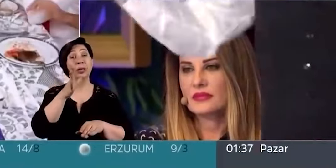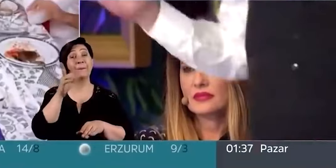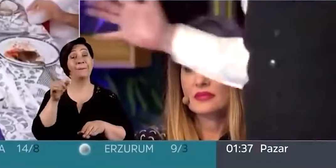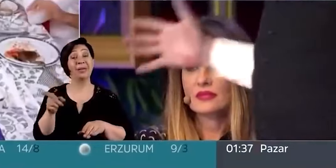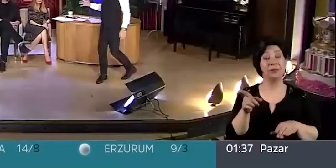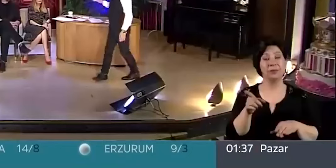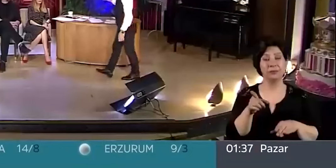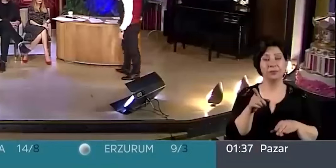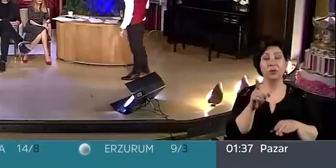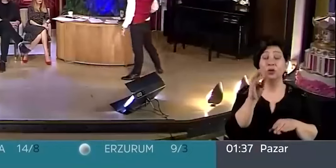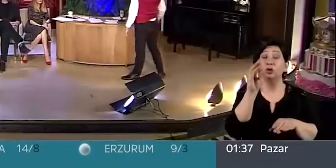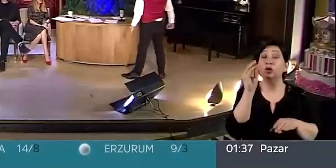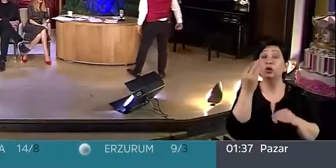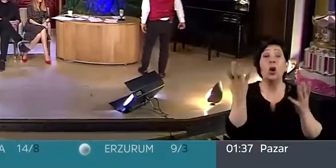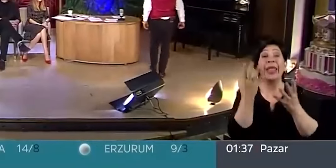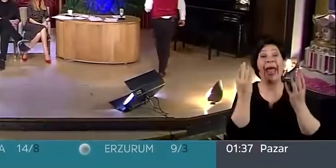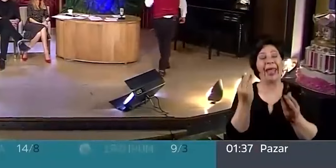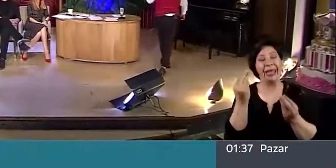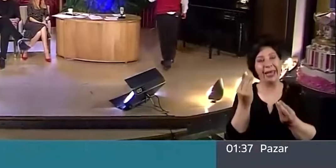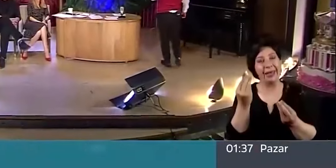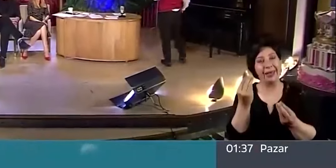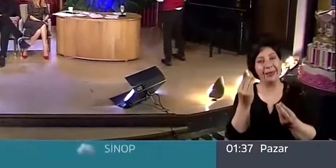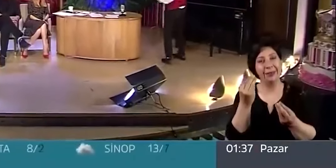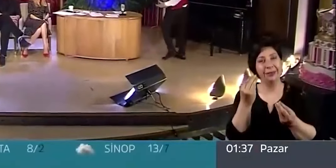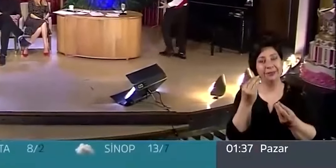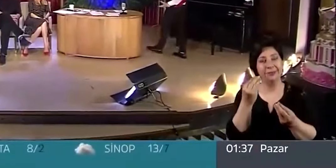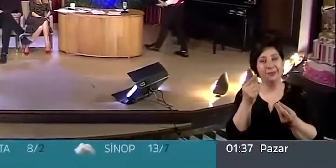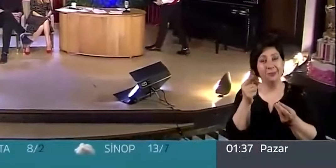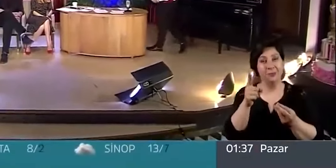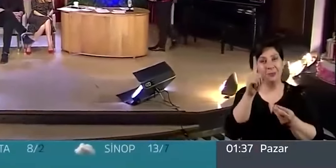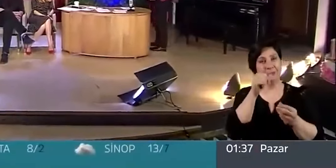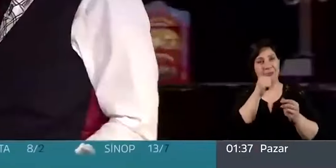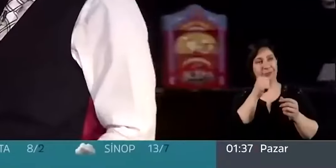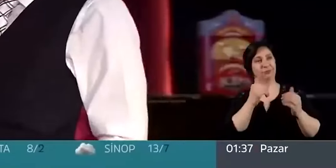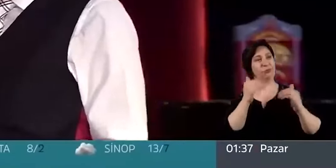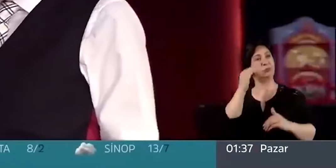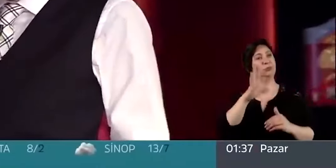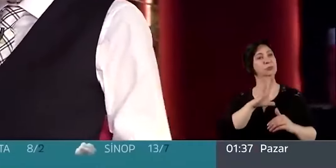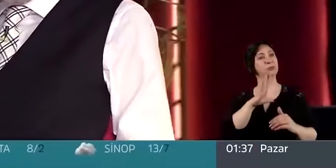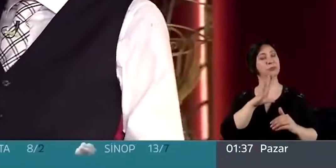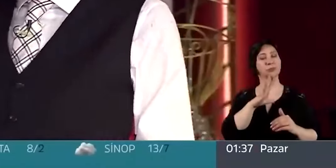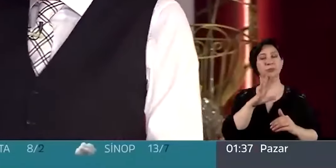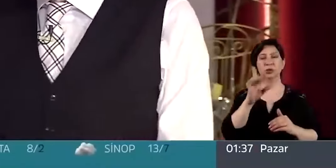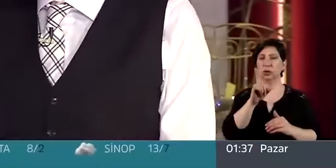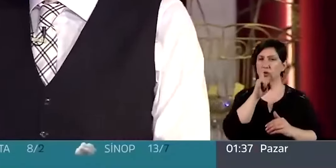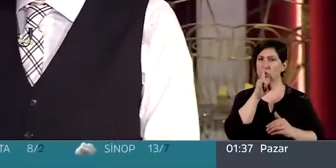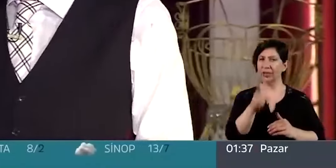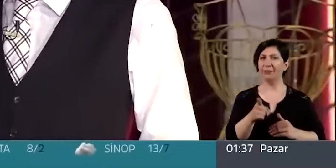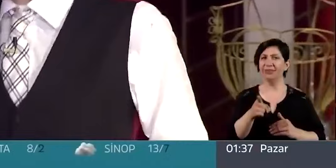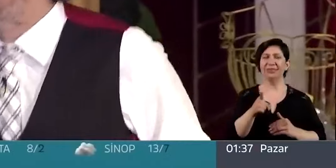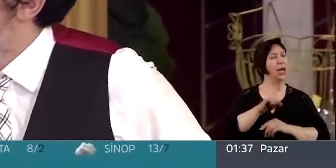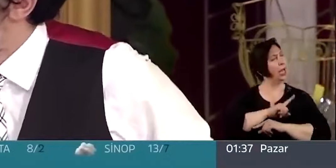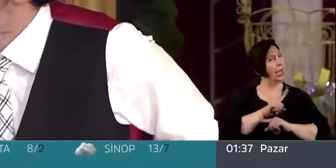Dur. Çünkü bak çocuk o kadar iyi ki. Yani çünkü orada bir adam var ve o böyle mesela sesini yüksek... Susar